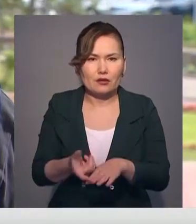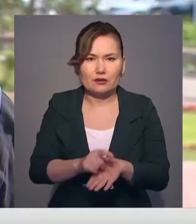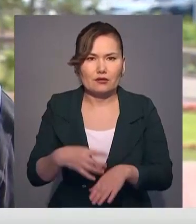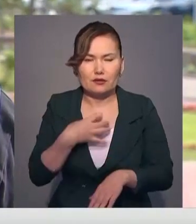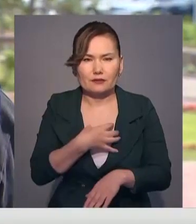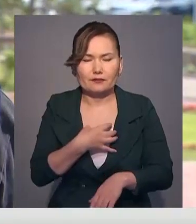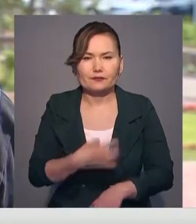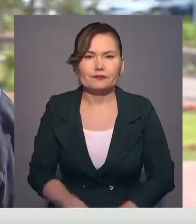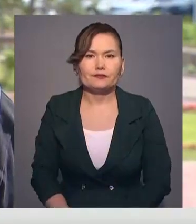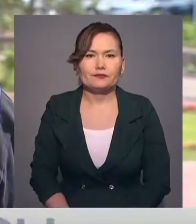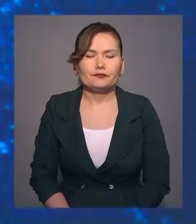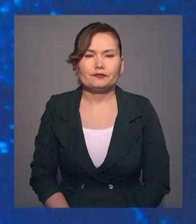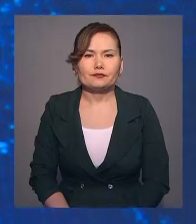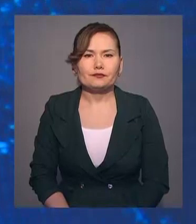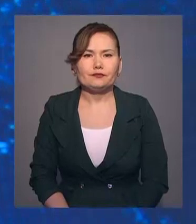ұстаным болды.